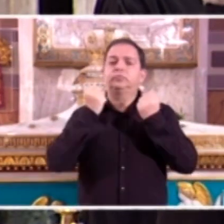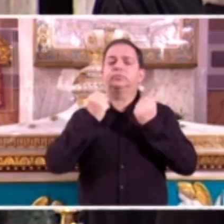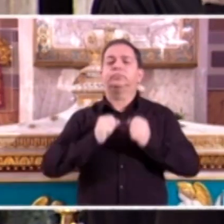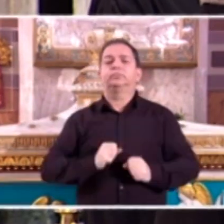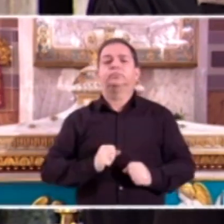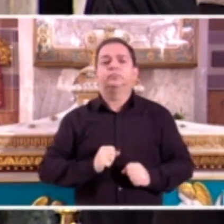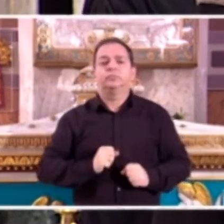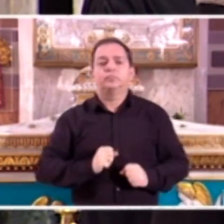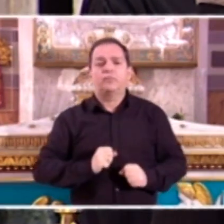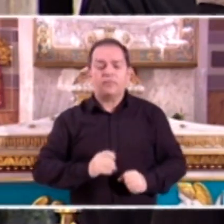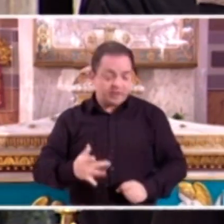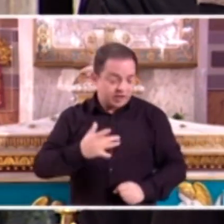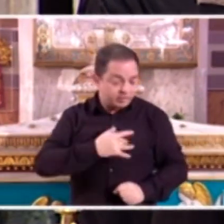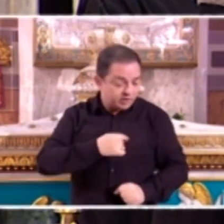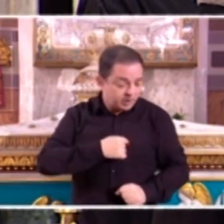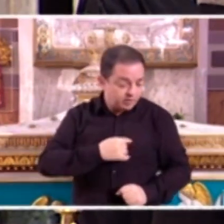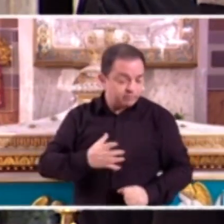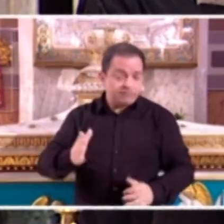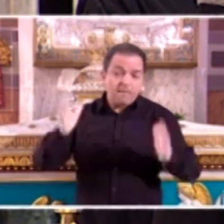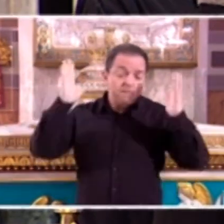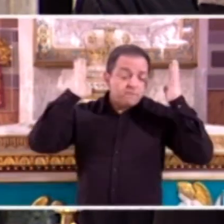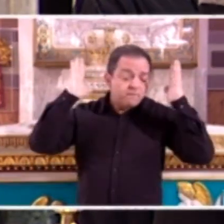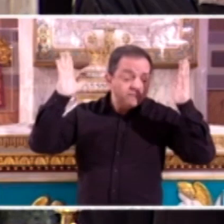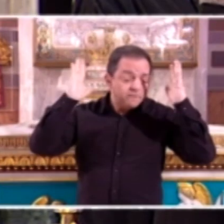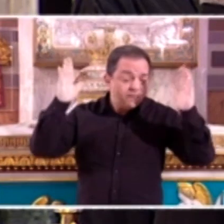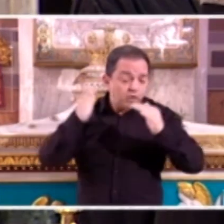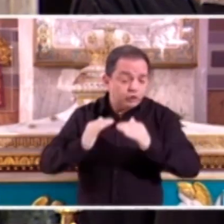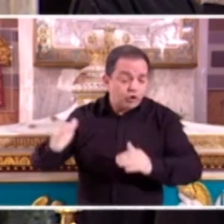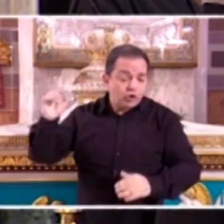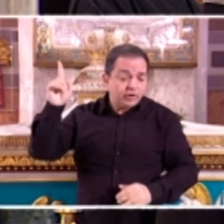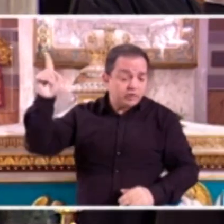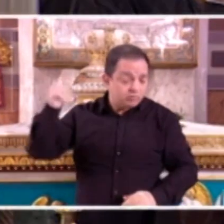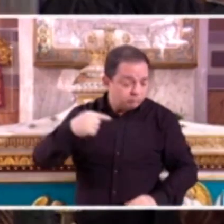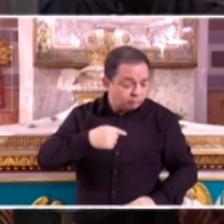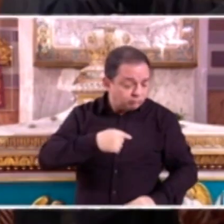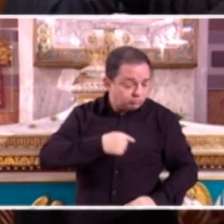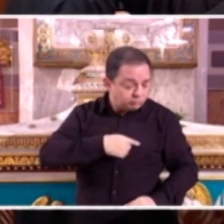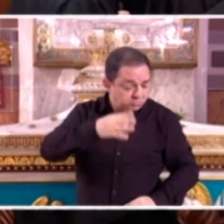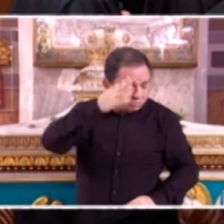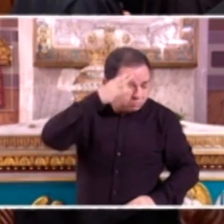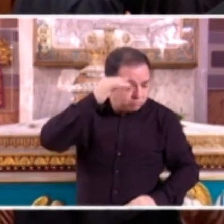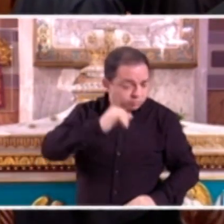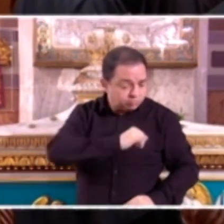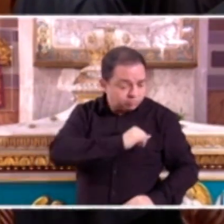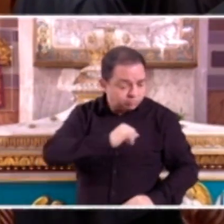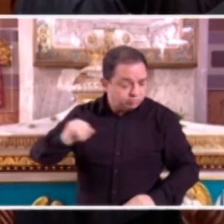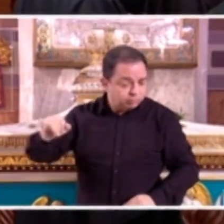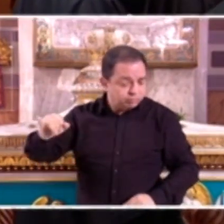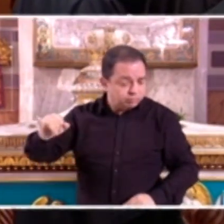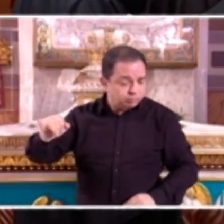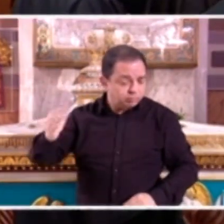ημάς. Ευλόγη ψυχή μου τον Κύριον και μη